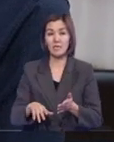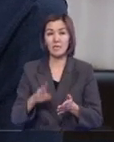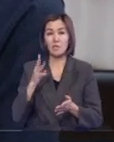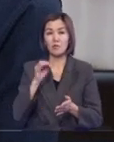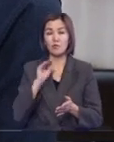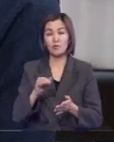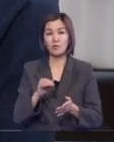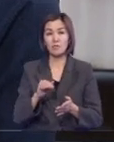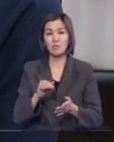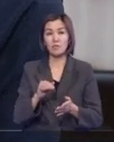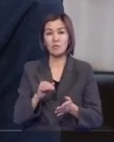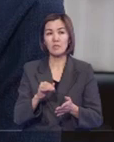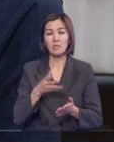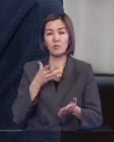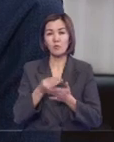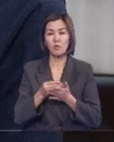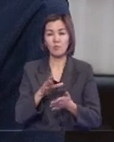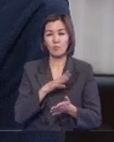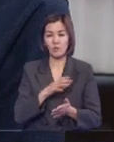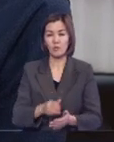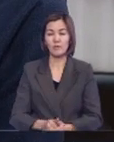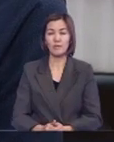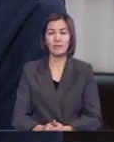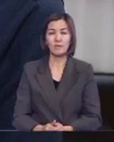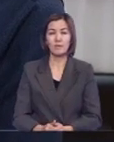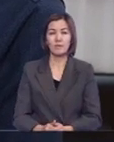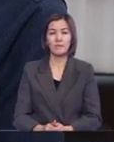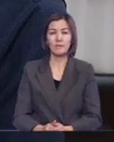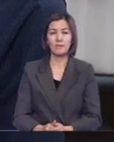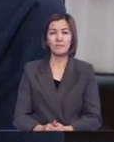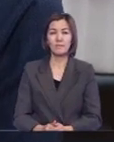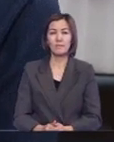300 000-ға жуық төлем мемлекеттік қызметкерлерге түскен болатын.